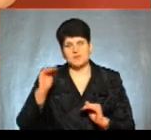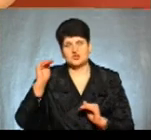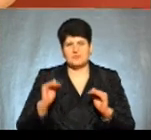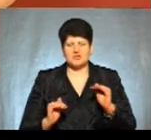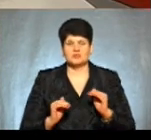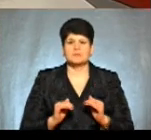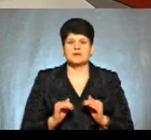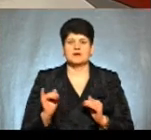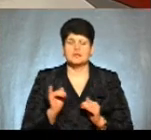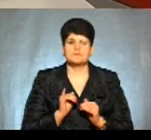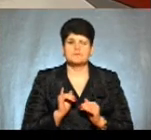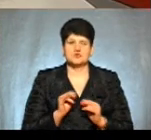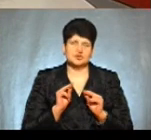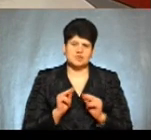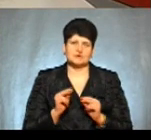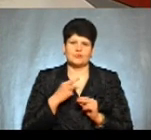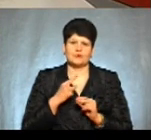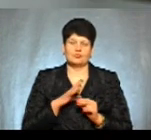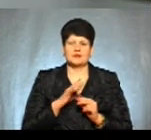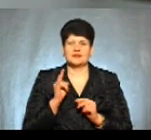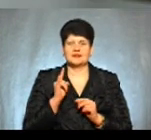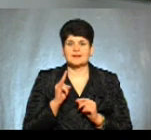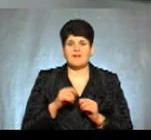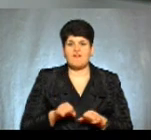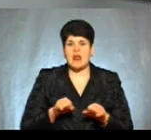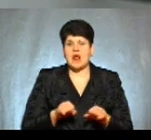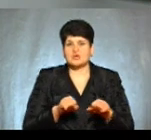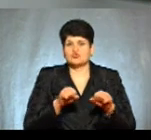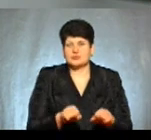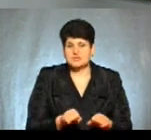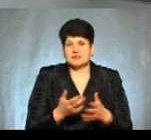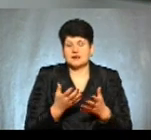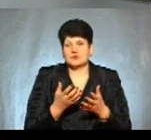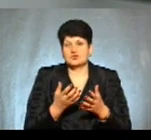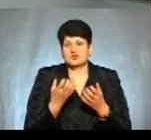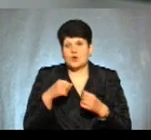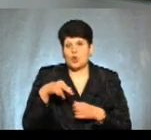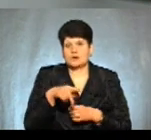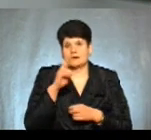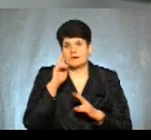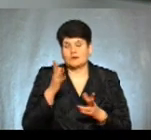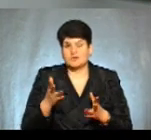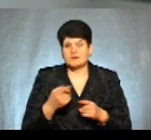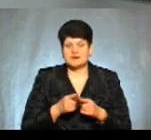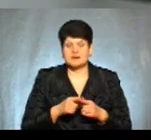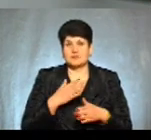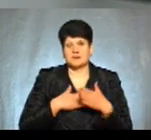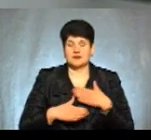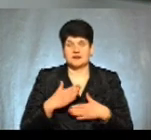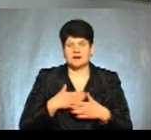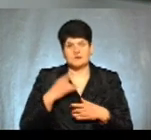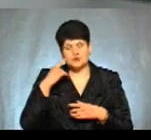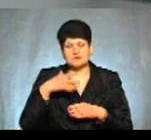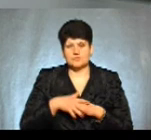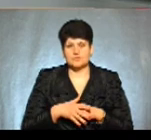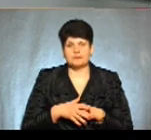меншими. Чесно кажу, навіть була дитинка в колясочці, яка навіть ще й ходити не вміла. Це приємно, чути, що така